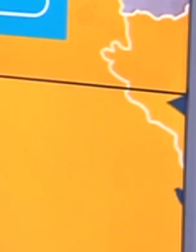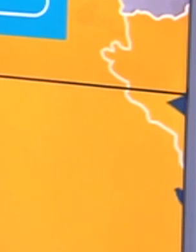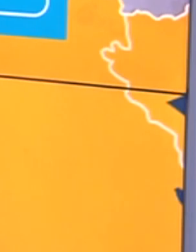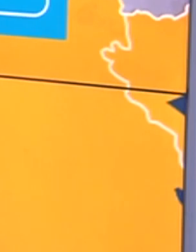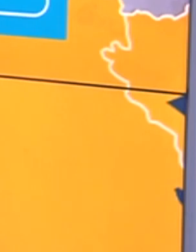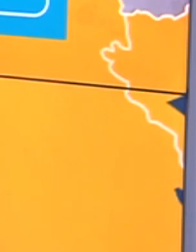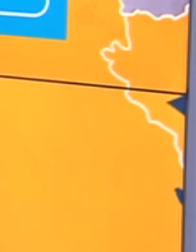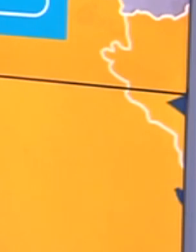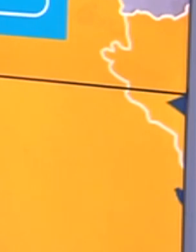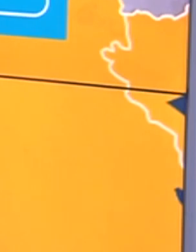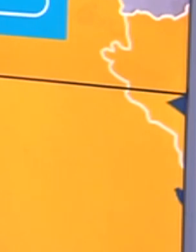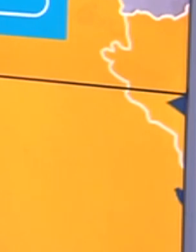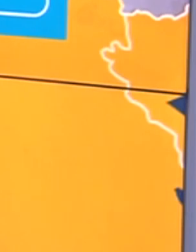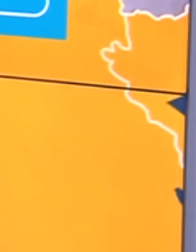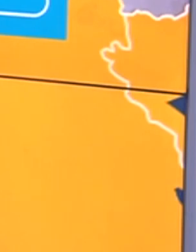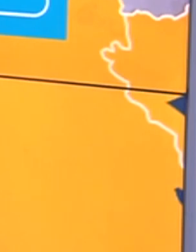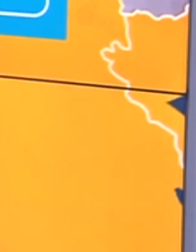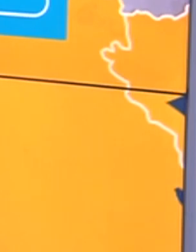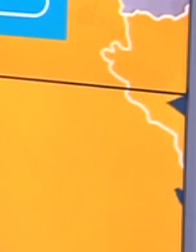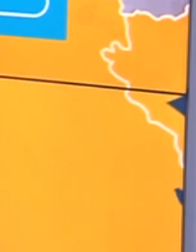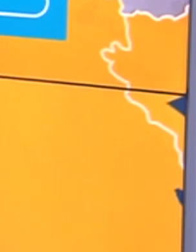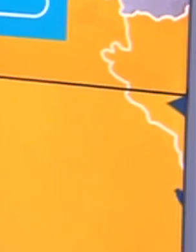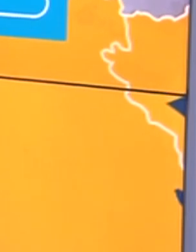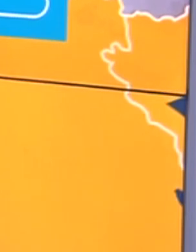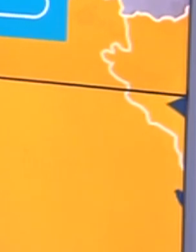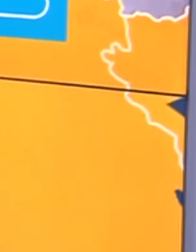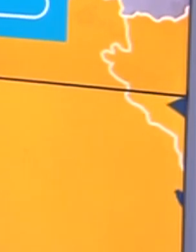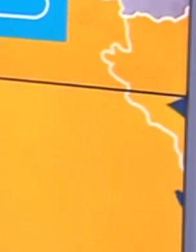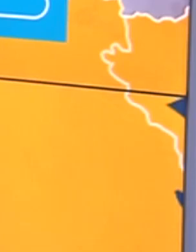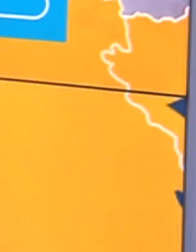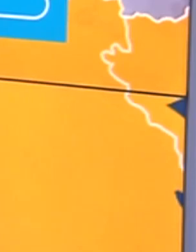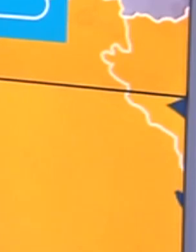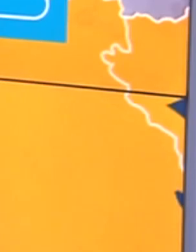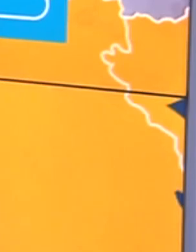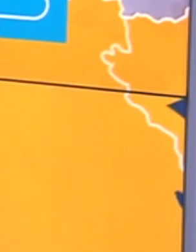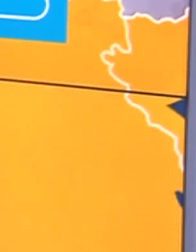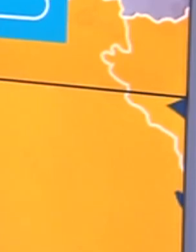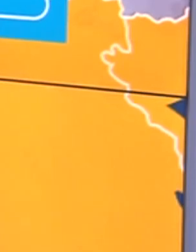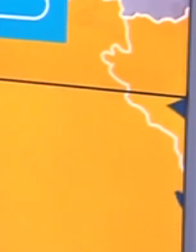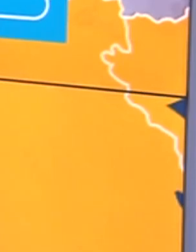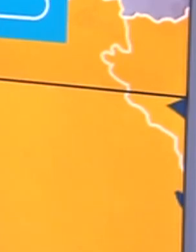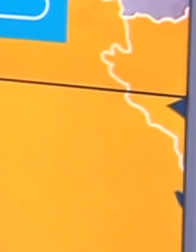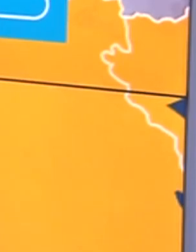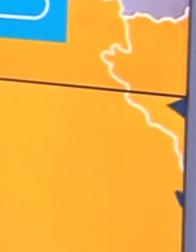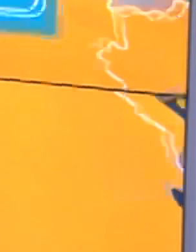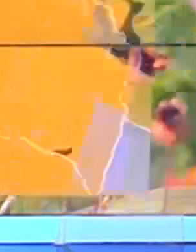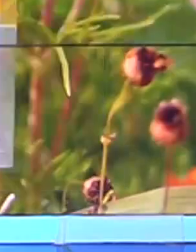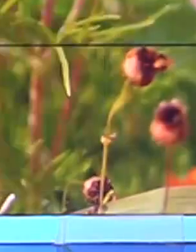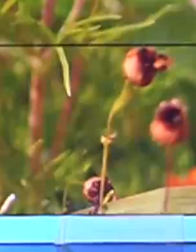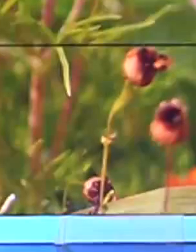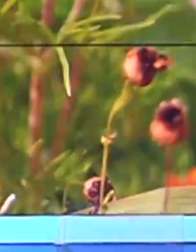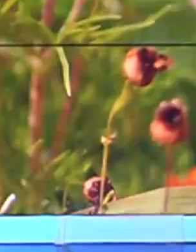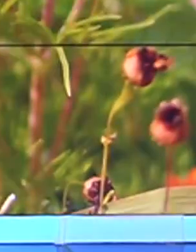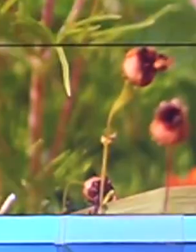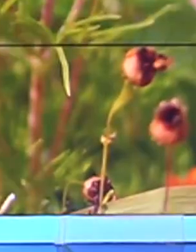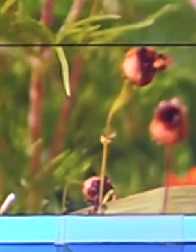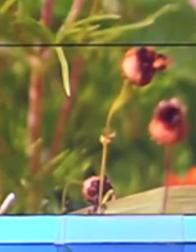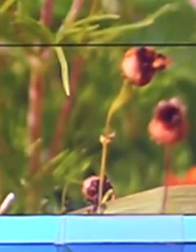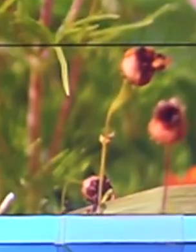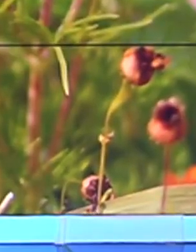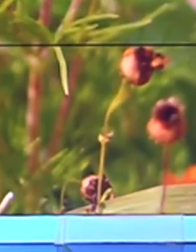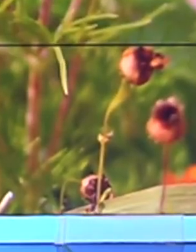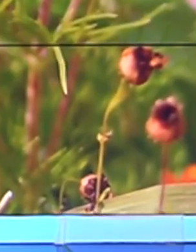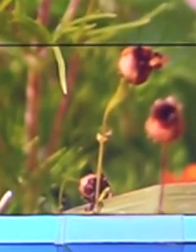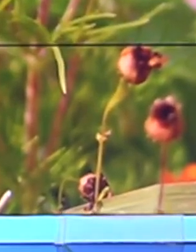28, түнде 18. Павлодарда күндіз 33 градус ыстық, түнде 25 градус жылы болады. Орталыққа